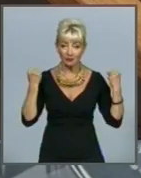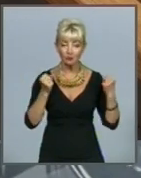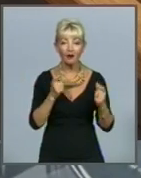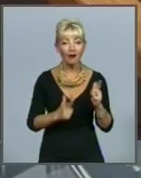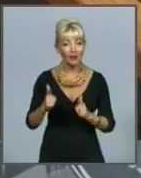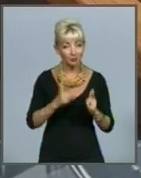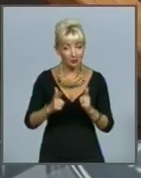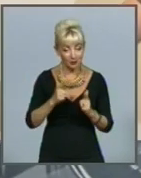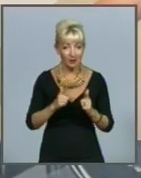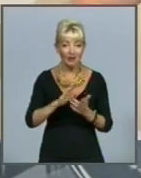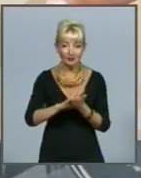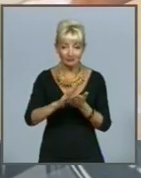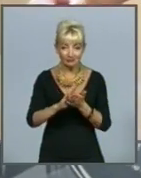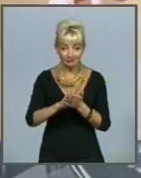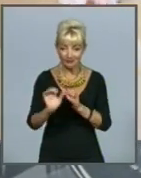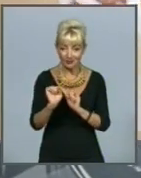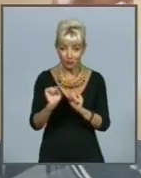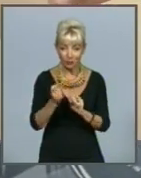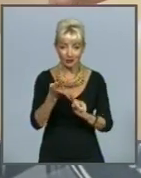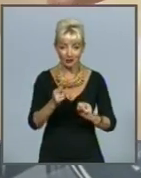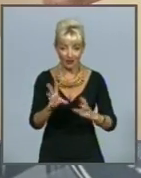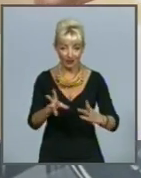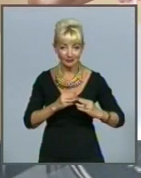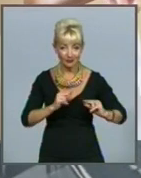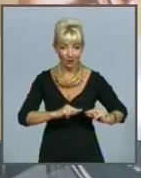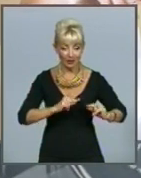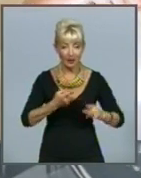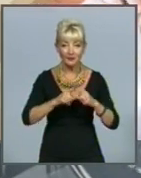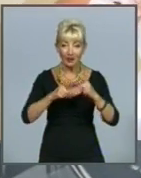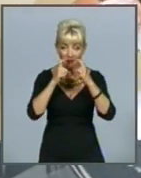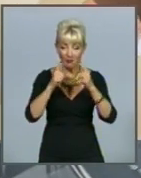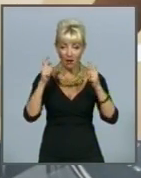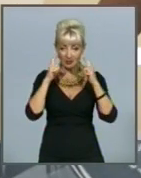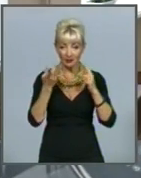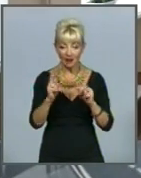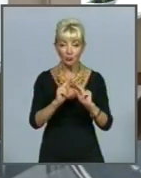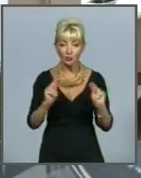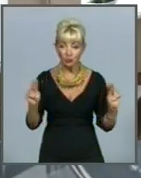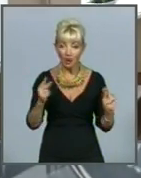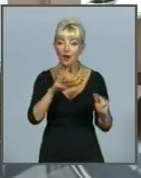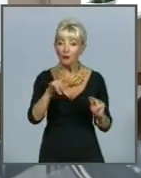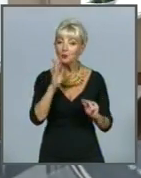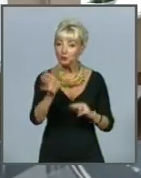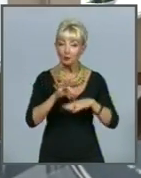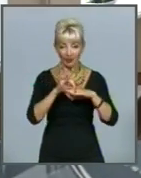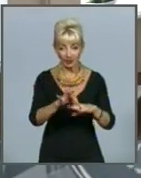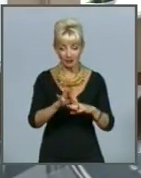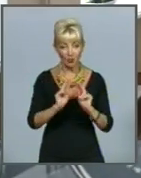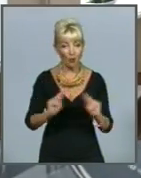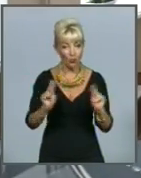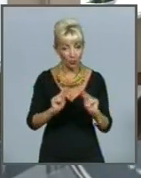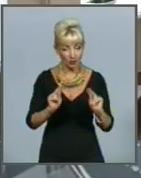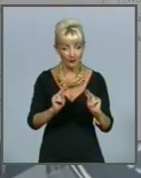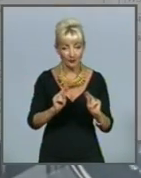захисту для колег. Це захисні маски, щитки для вчителів. Ми в них будемо проводити уроки. Тотальний контроль навчального